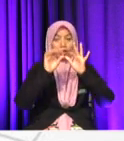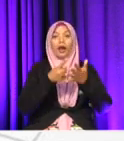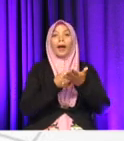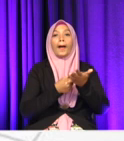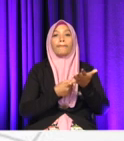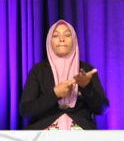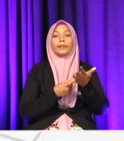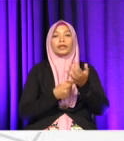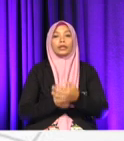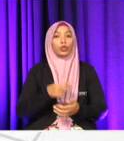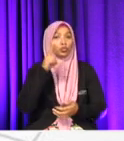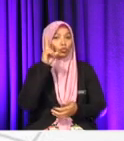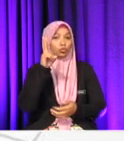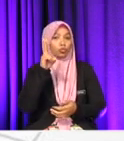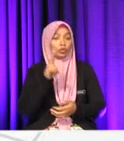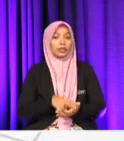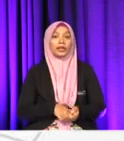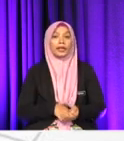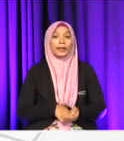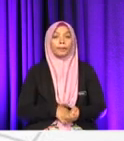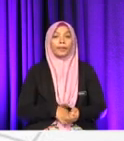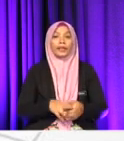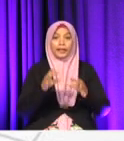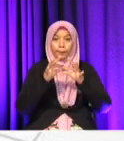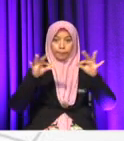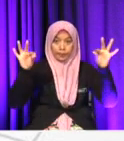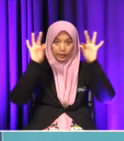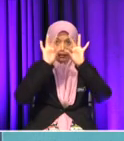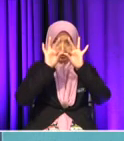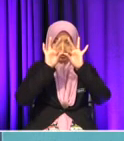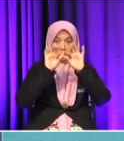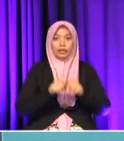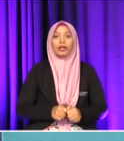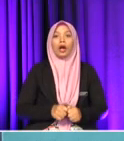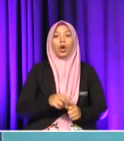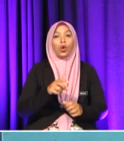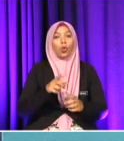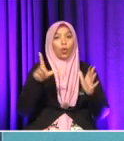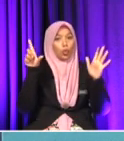ini dua fungsi logo pada sebuah pedagang Citra bincangkan di bagian awal tadi